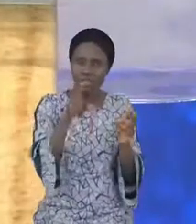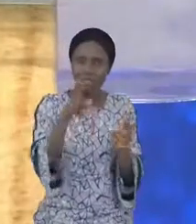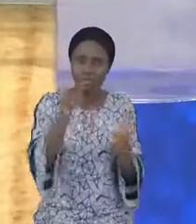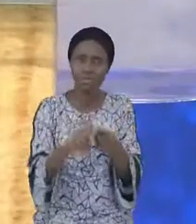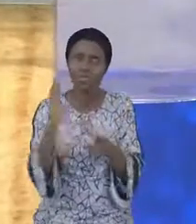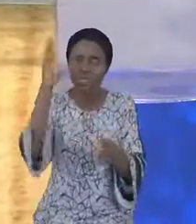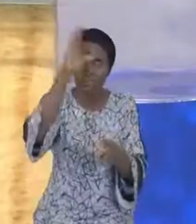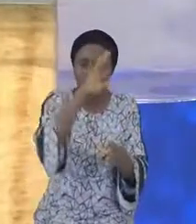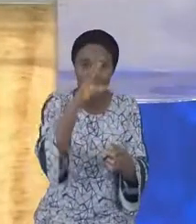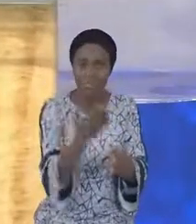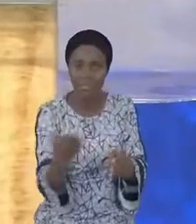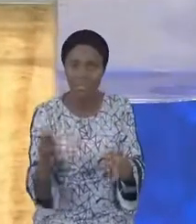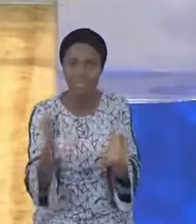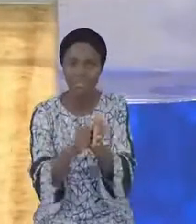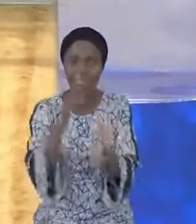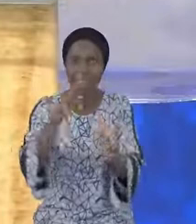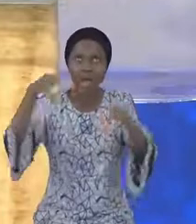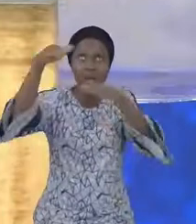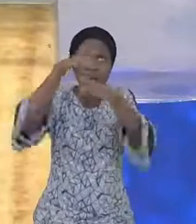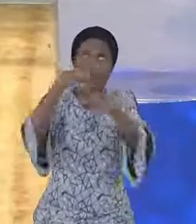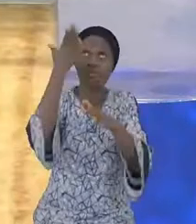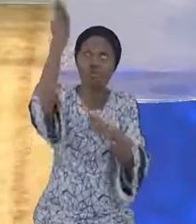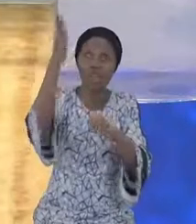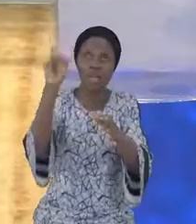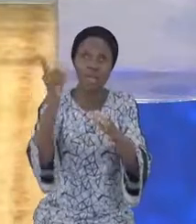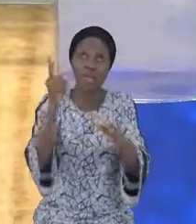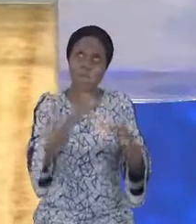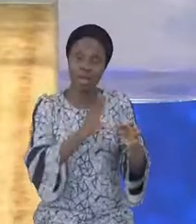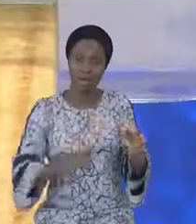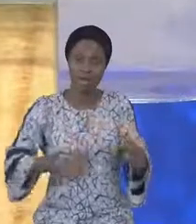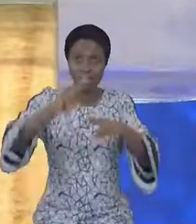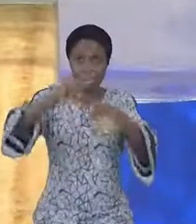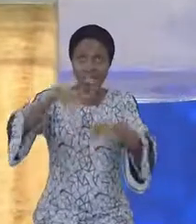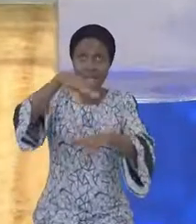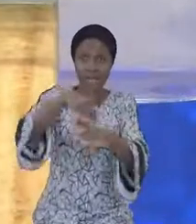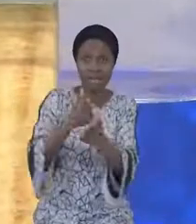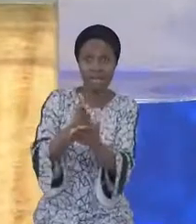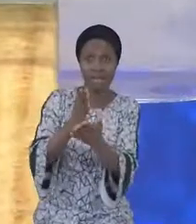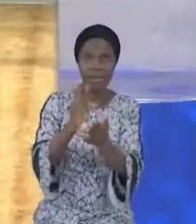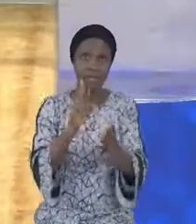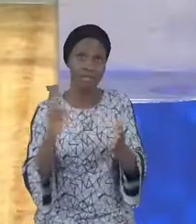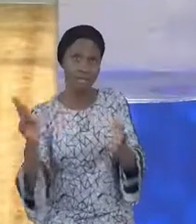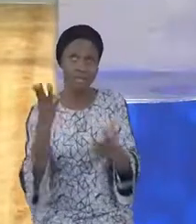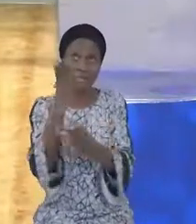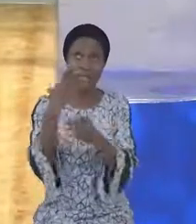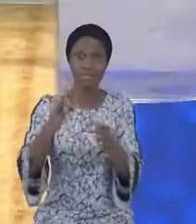les choses d'en haut où Christ est assis à la droite de Dieu.